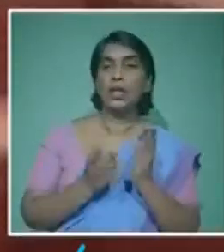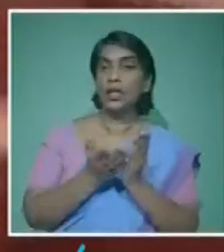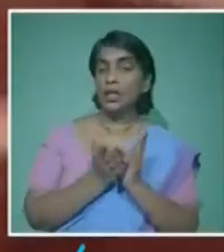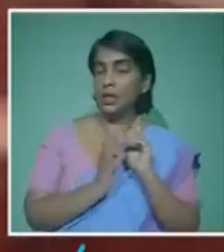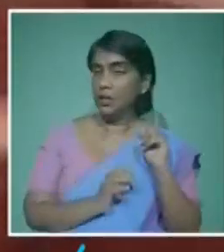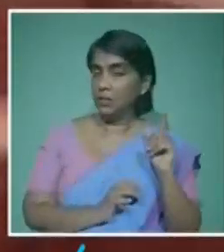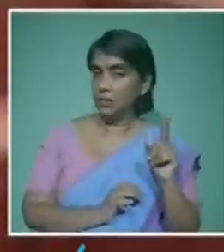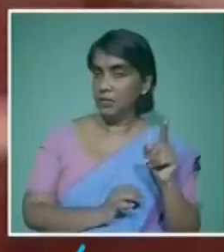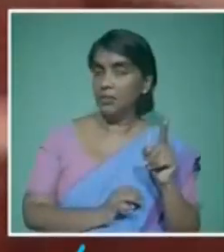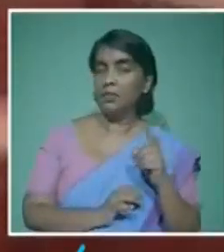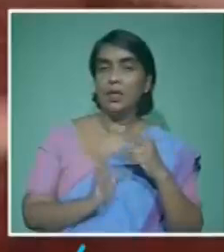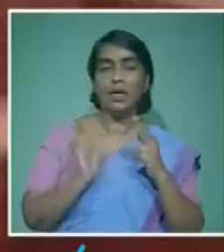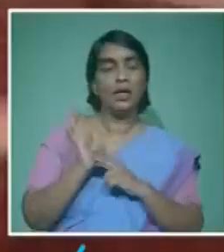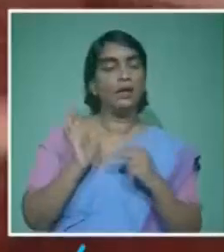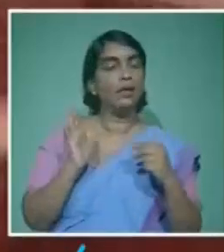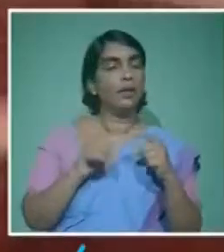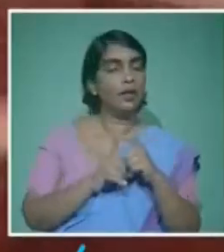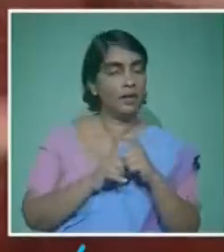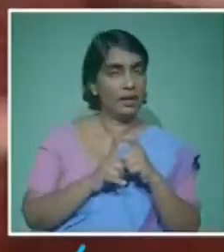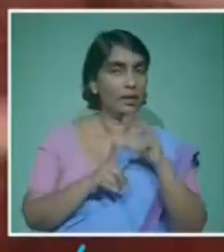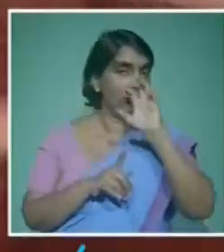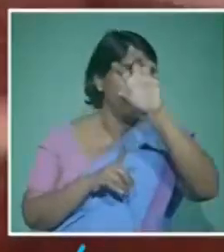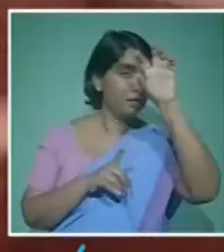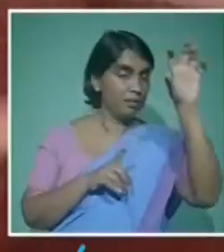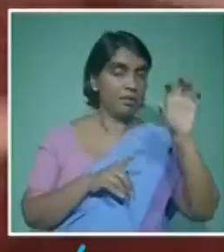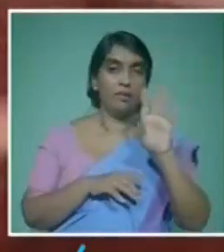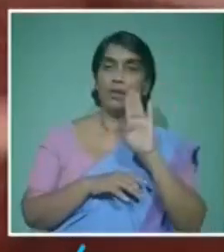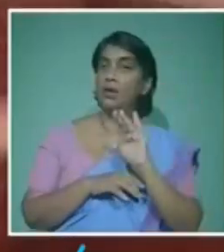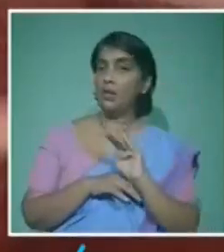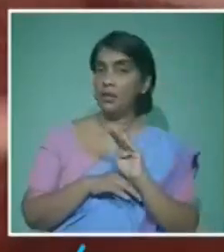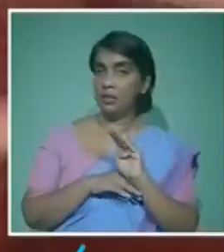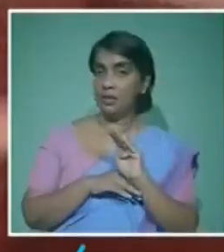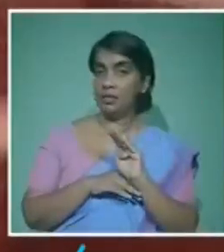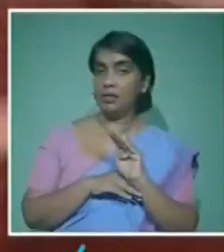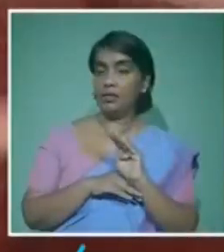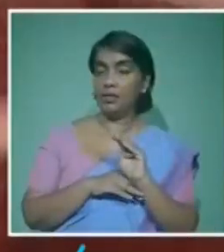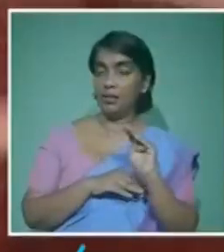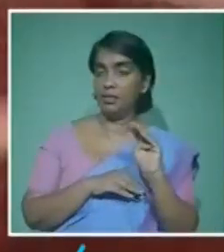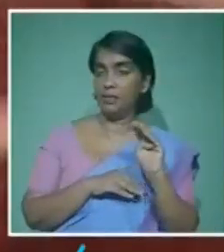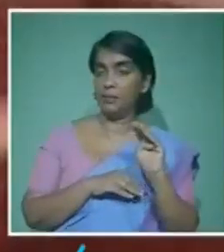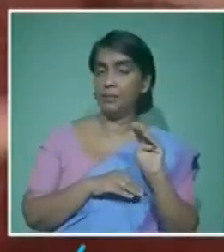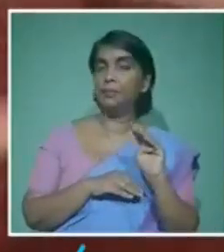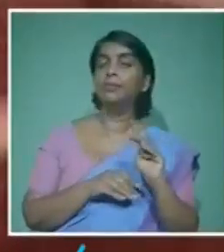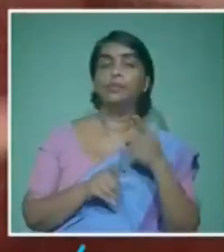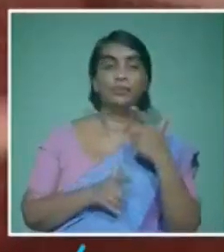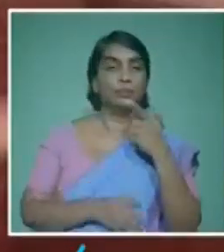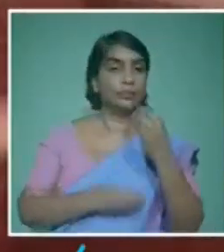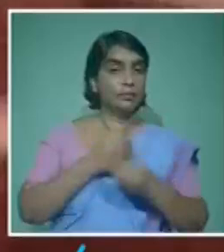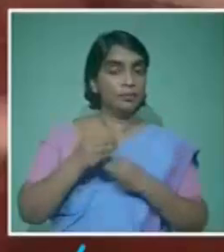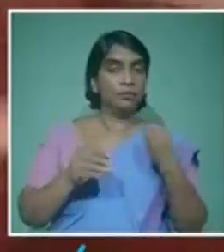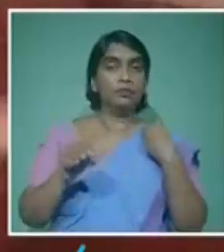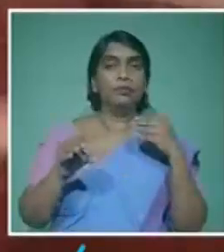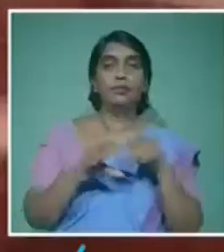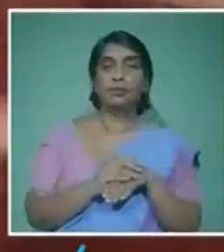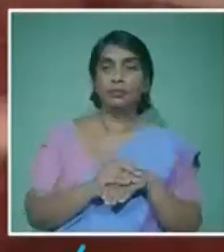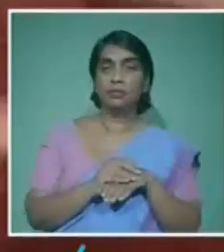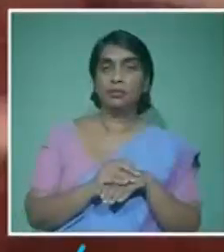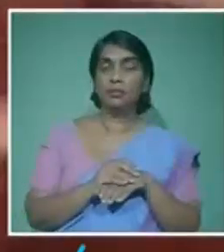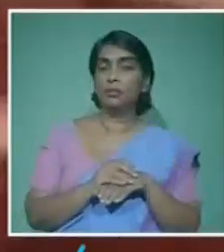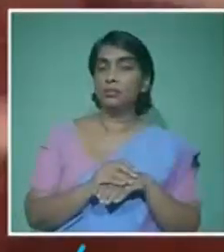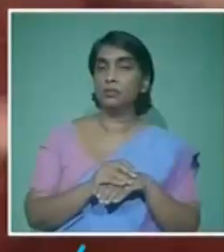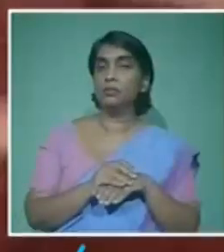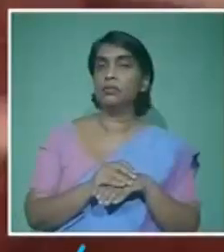40 நாடுகளைச் சேர்ந்த கடத்தொழிலாளர் பிரதிநிதிகளை கொண்டே சர்வதேச கடத்தொழில் தினம்